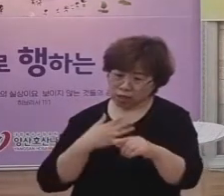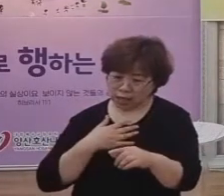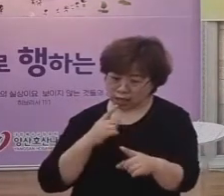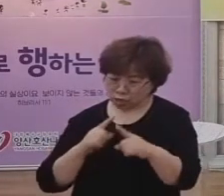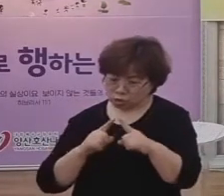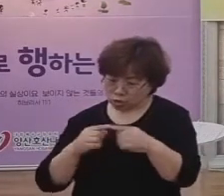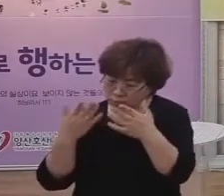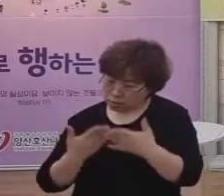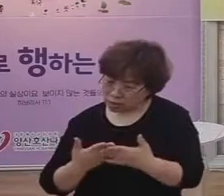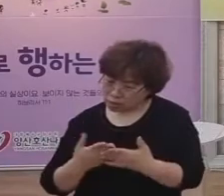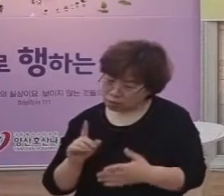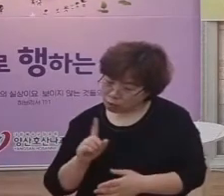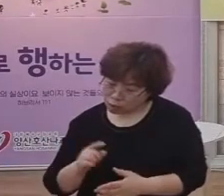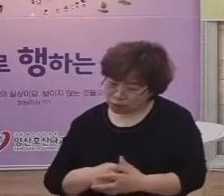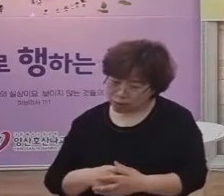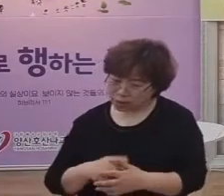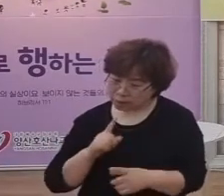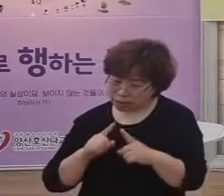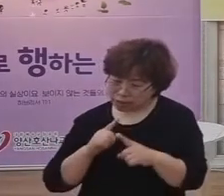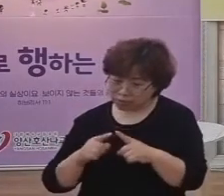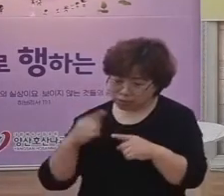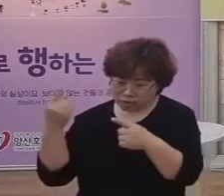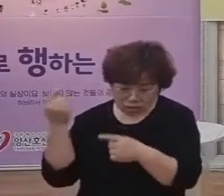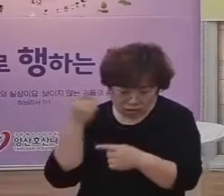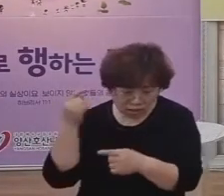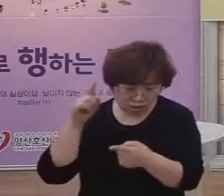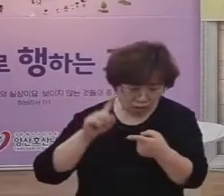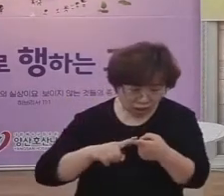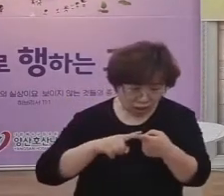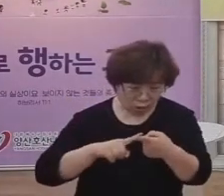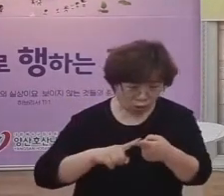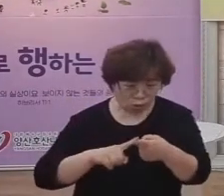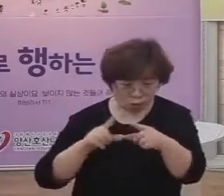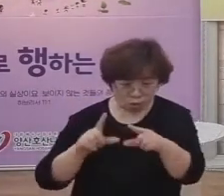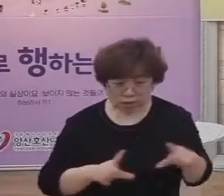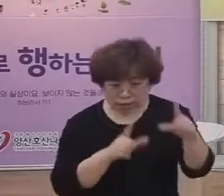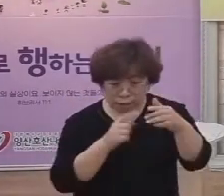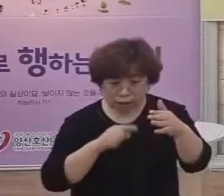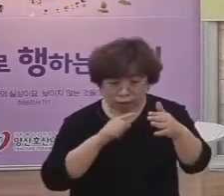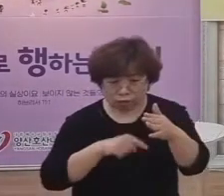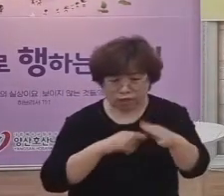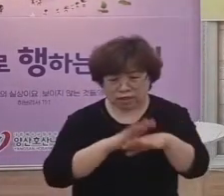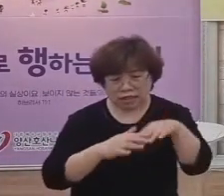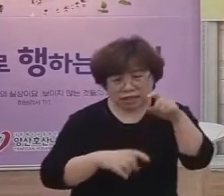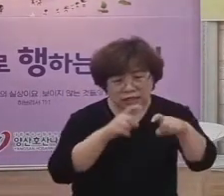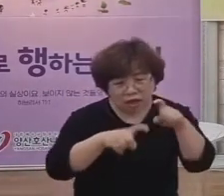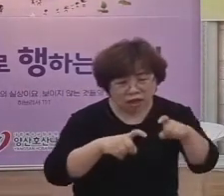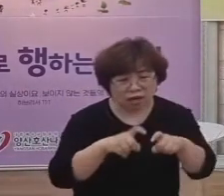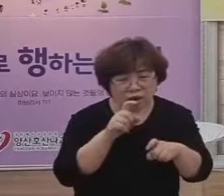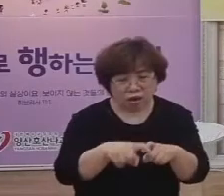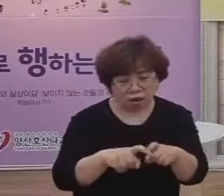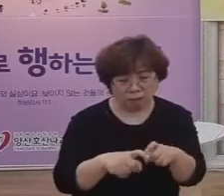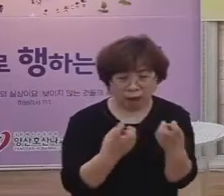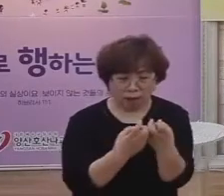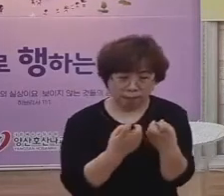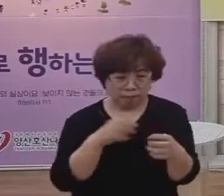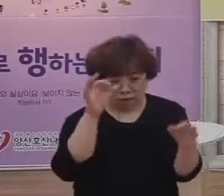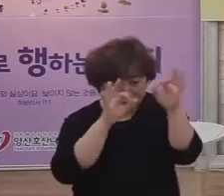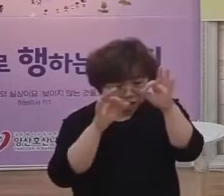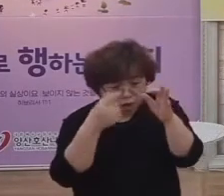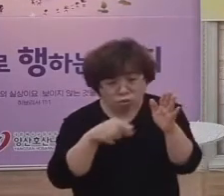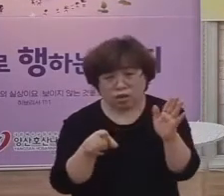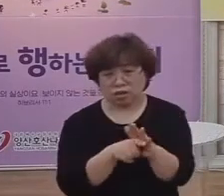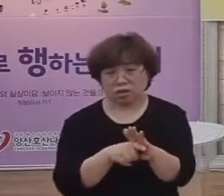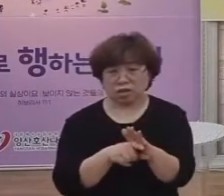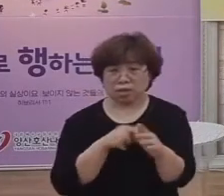들었으면 그 말씀대로 내가 이제 이번 주에 어떻게 살아낼까? 이것을 찾기 위해서 그 말씀을 듣는다라는